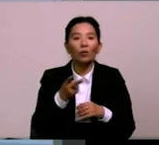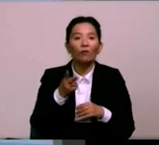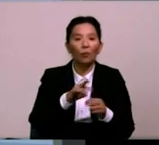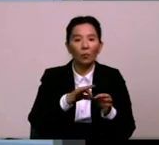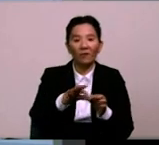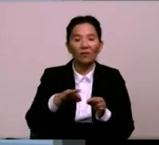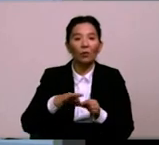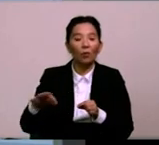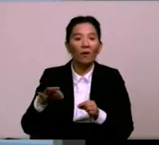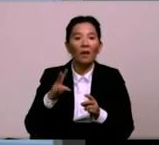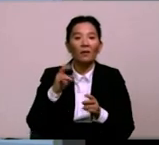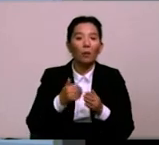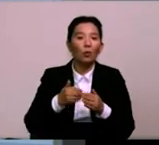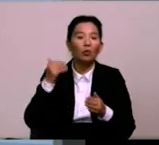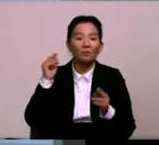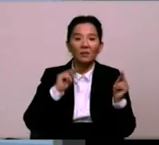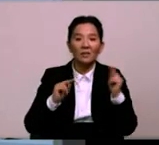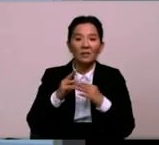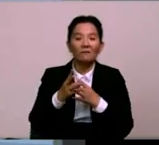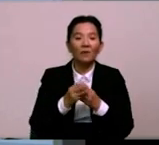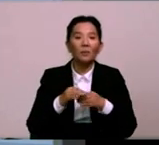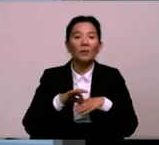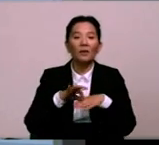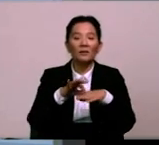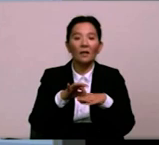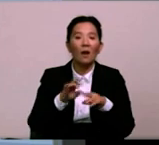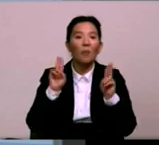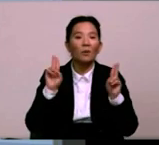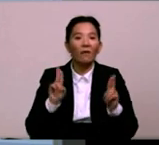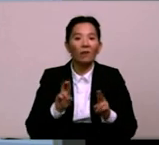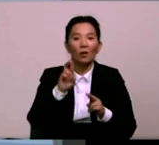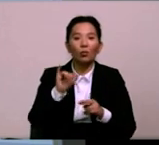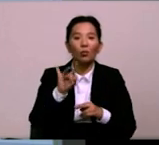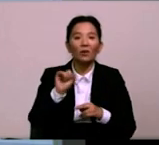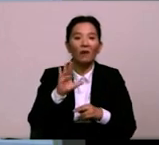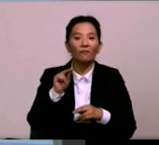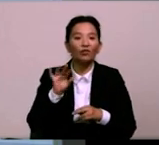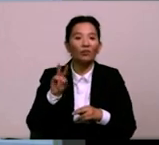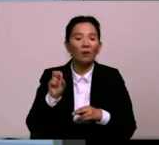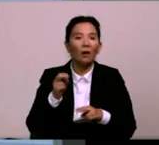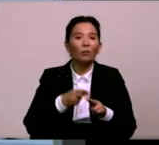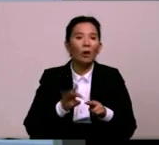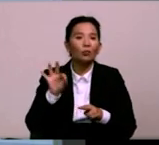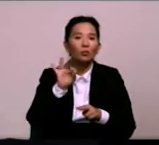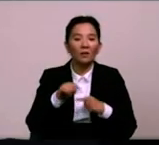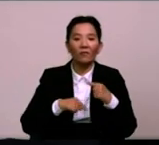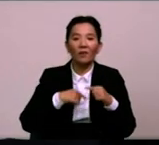проводников? На прошлом занятии мы с вами проходили правило Буравчика. Что гласит правило